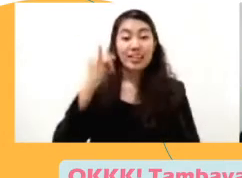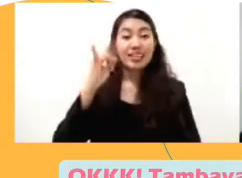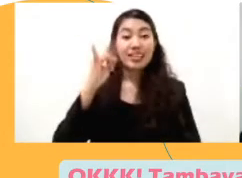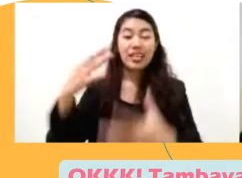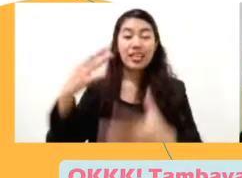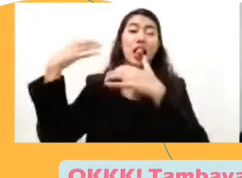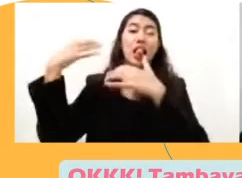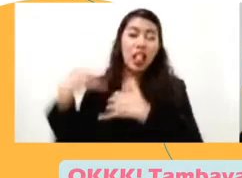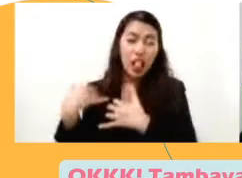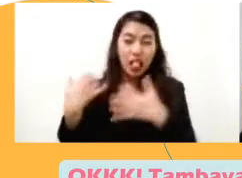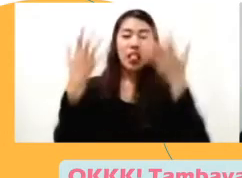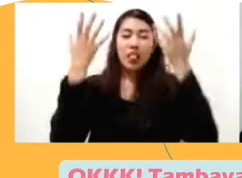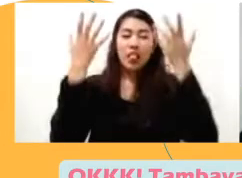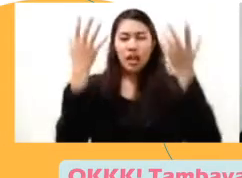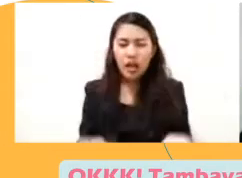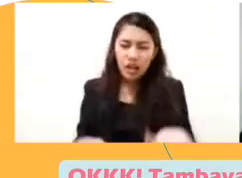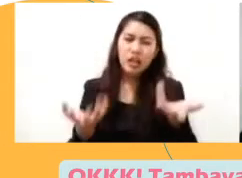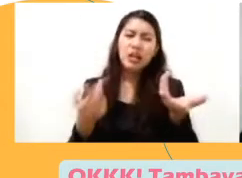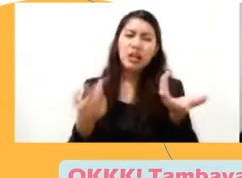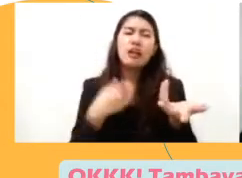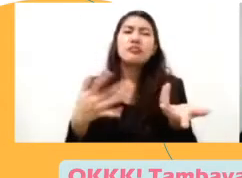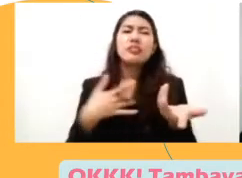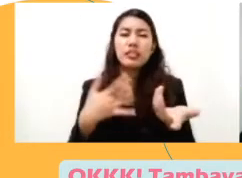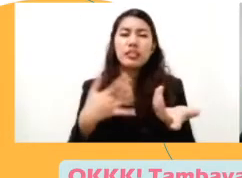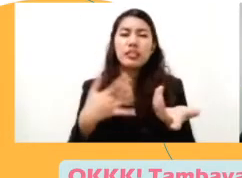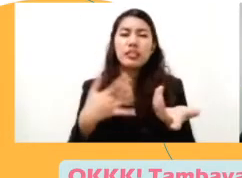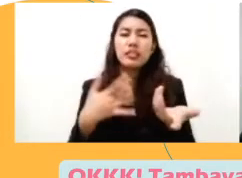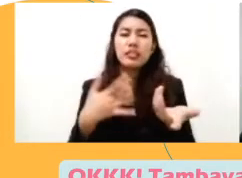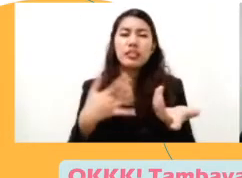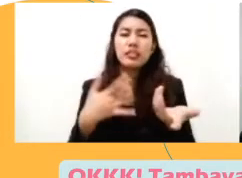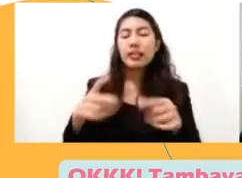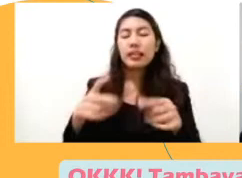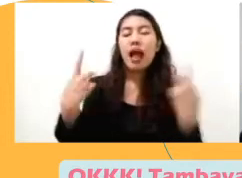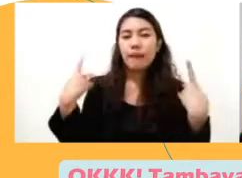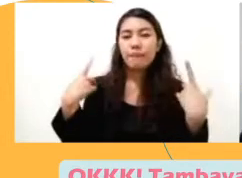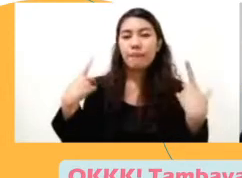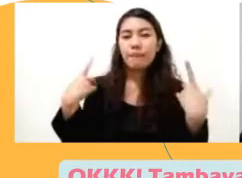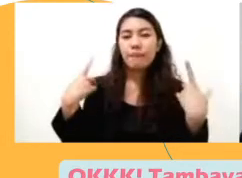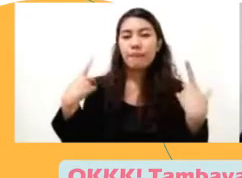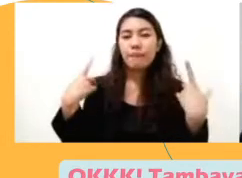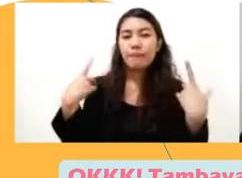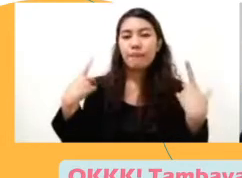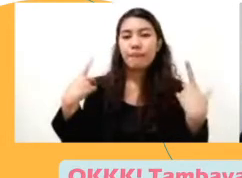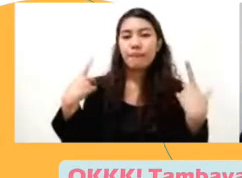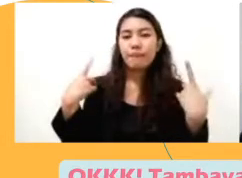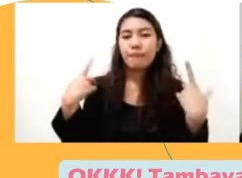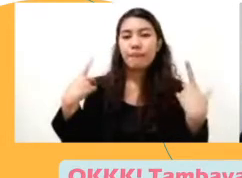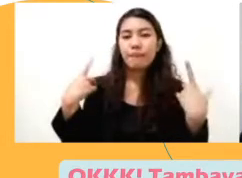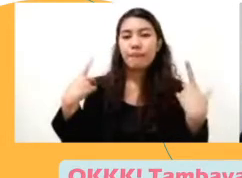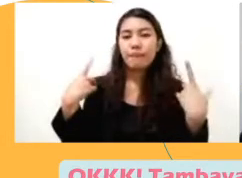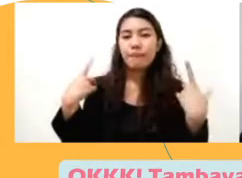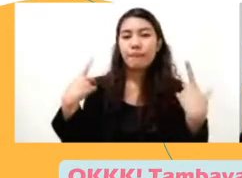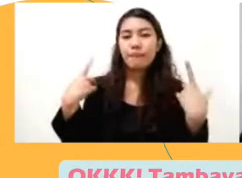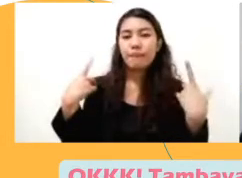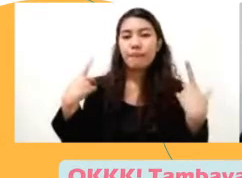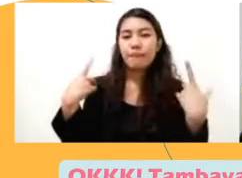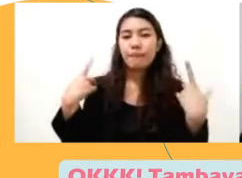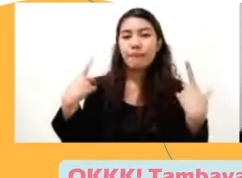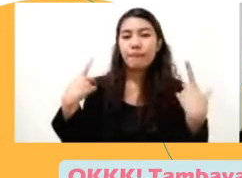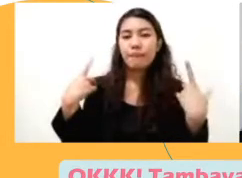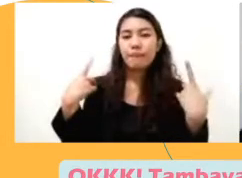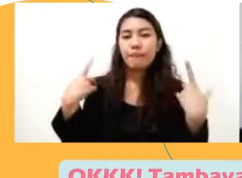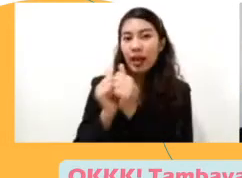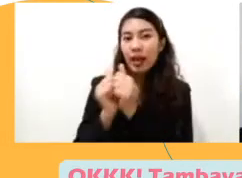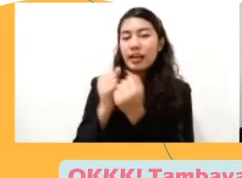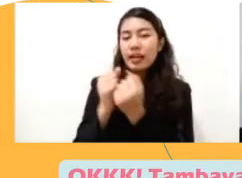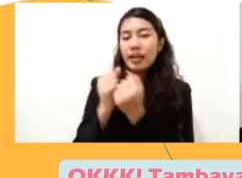natin minsan ibaba, no? Na parang maghanap tayo ng kasama, no? And sa ating tanong, sa nagtanong sa atin, si Diane, na thank